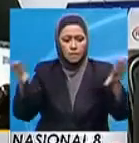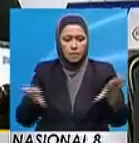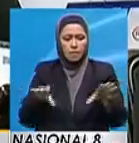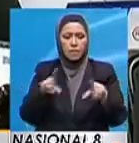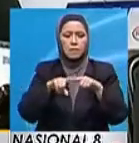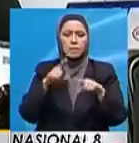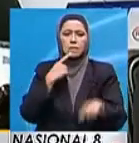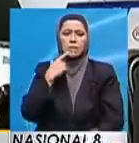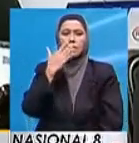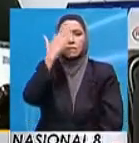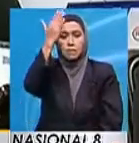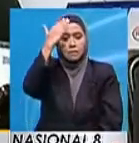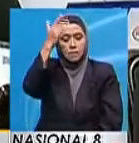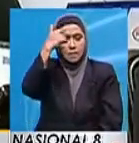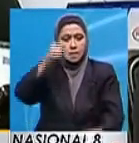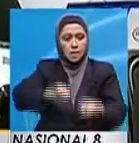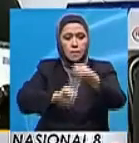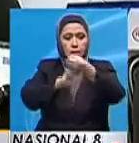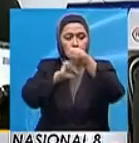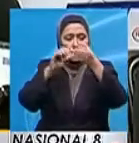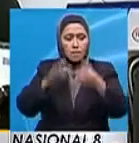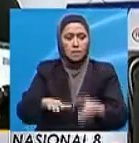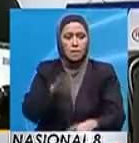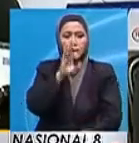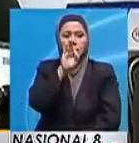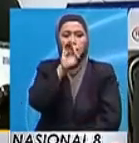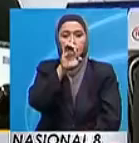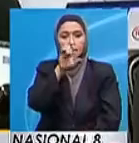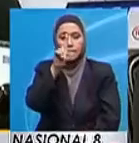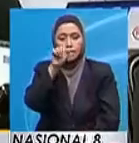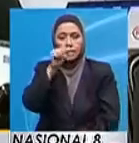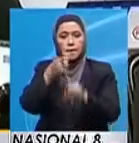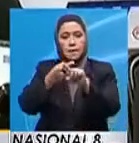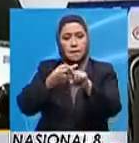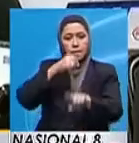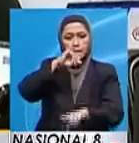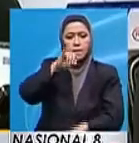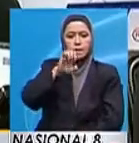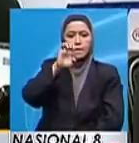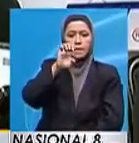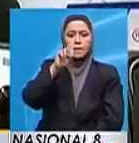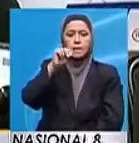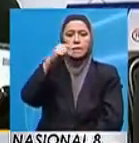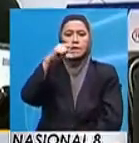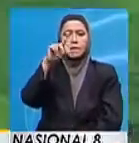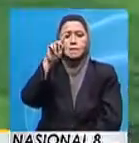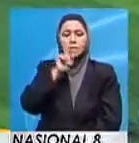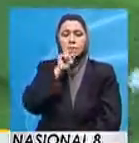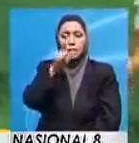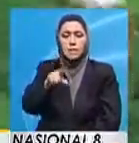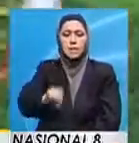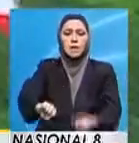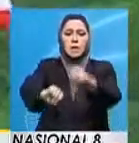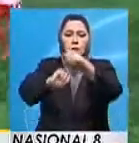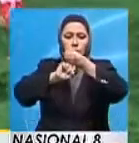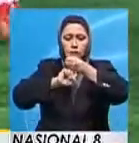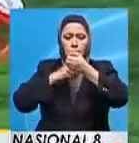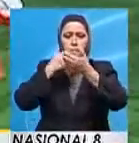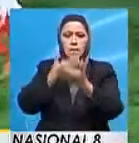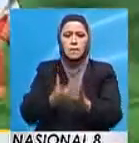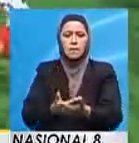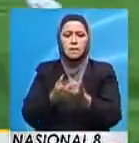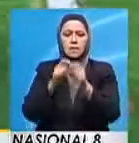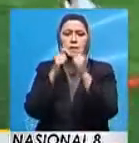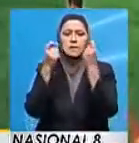penyokong-penyokong Fedah, rakyat Fedah ni yang daripada Jengke ni datang memberi sokongan yang amat baik sekali lah untuk pasukan Fedah pada tahun ni. Musim 2015,